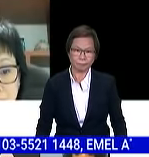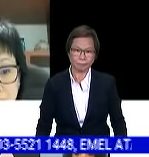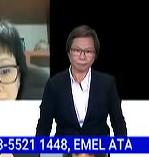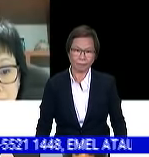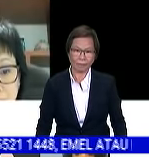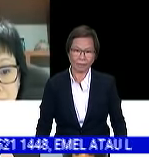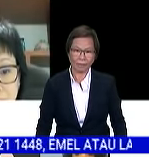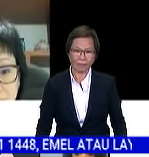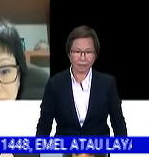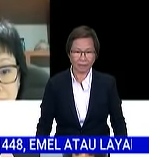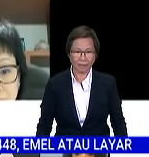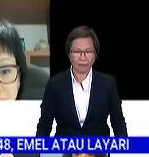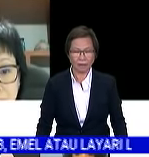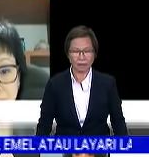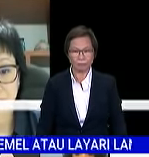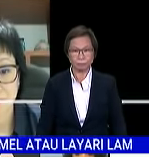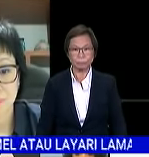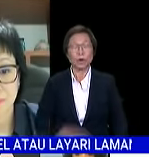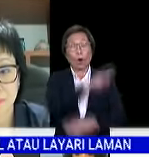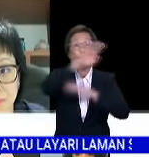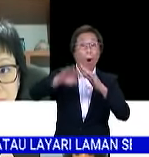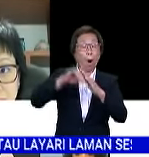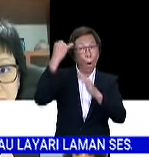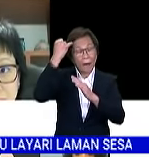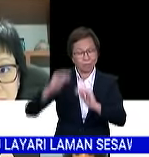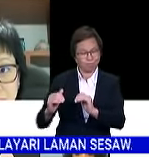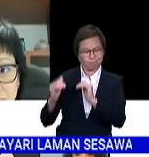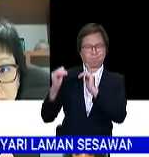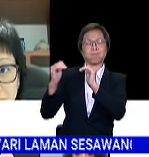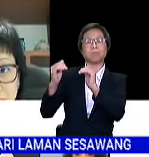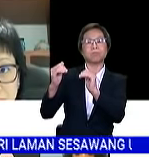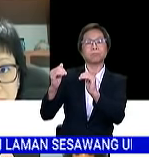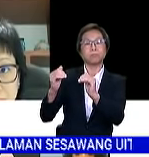Saim Darby Property, the whole idea is to shift to have more,